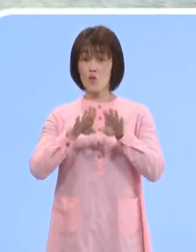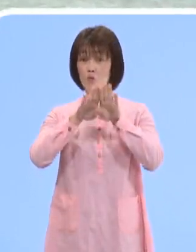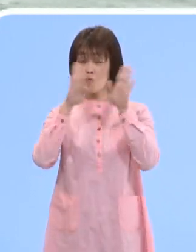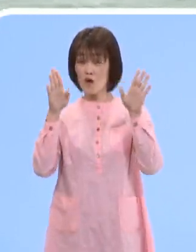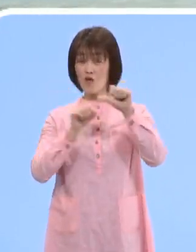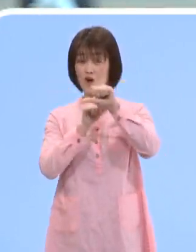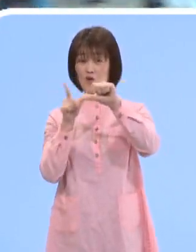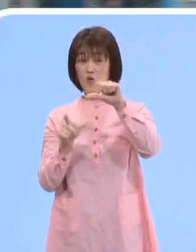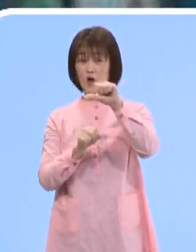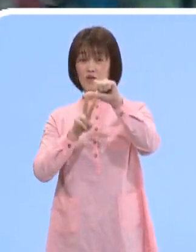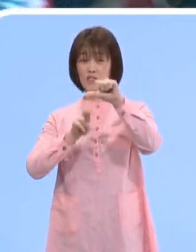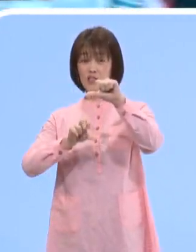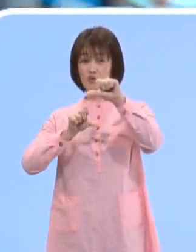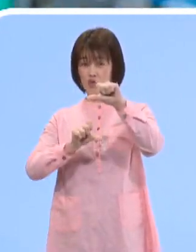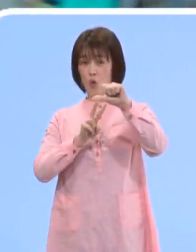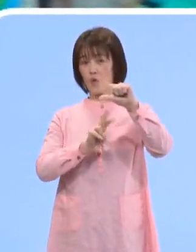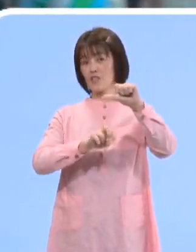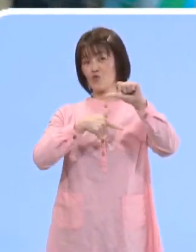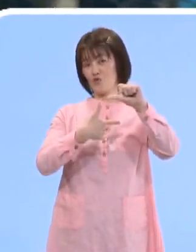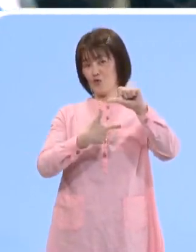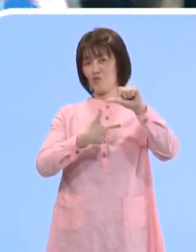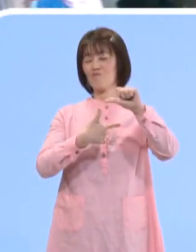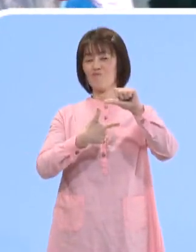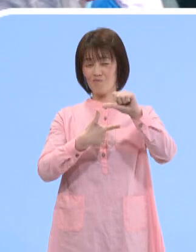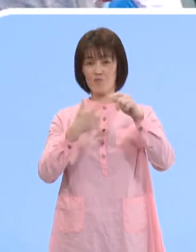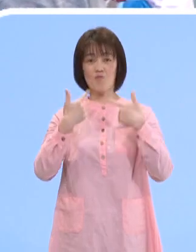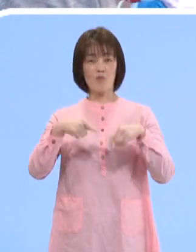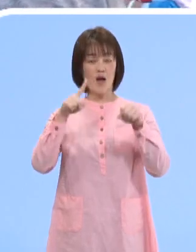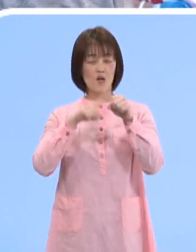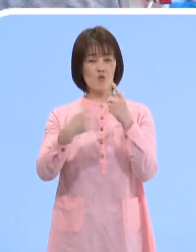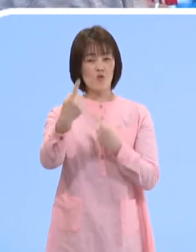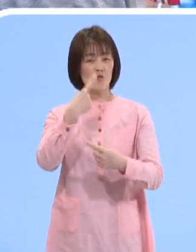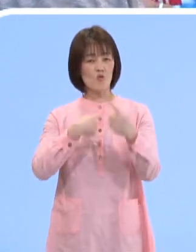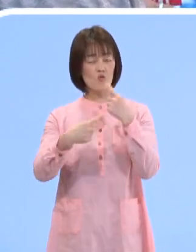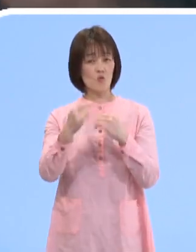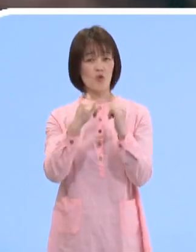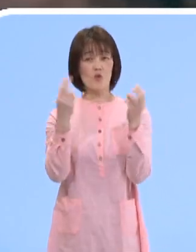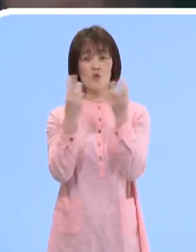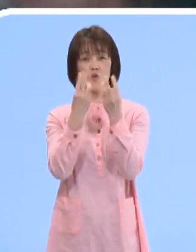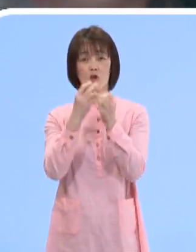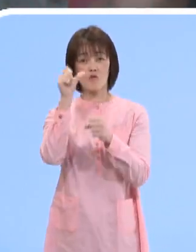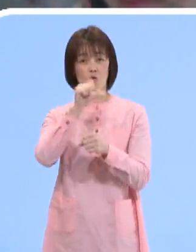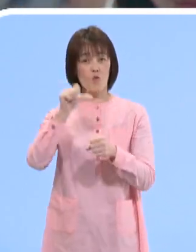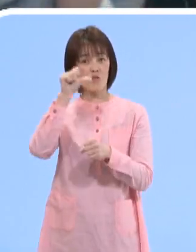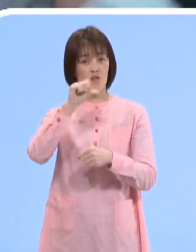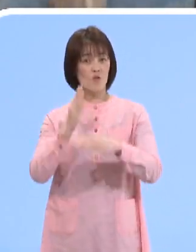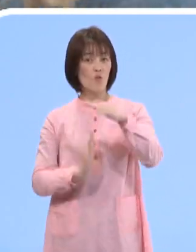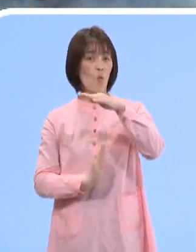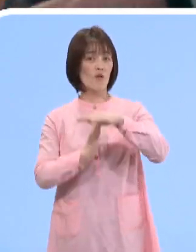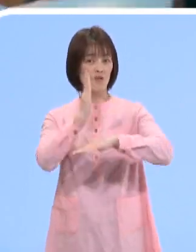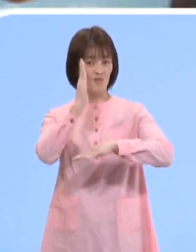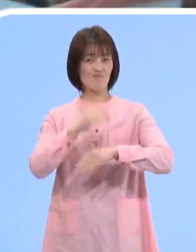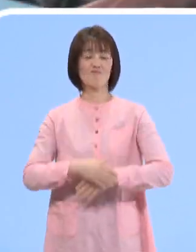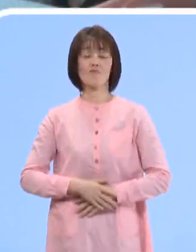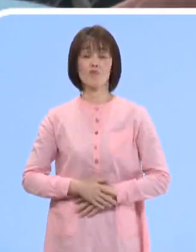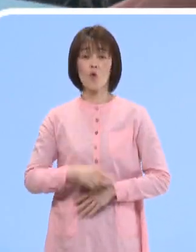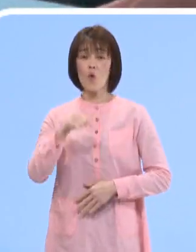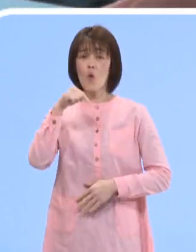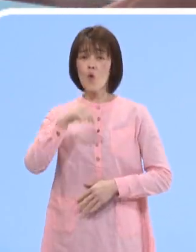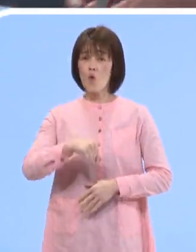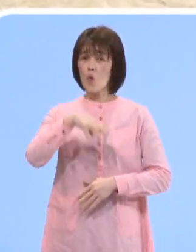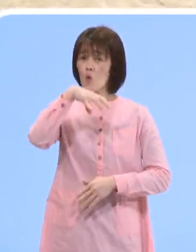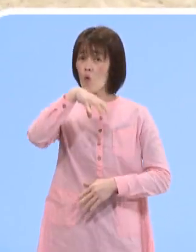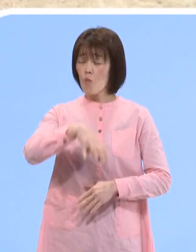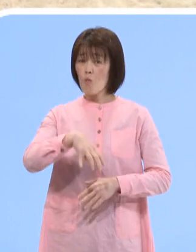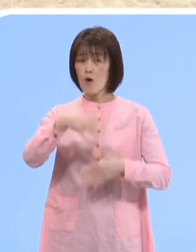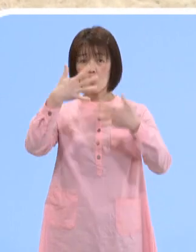今年の開催は今月末。毎年5000人以上が訪れるんですって。 なんでこの海空映